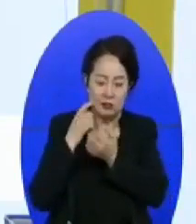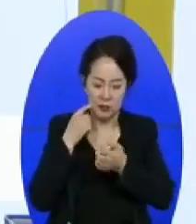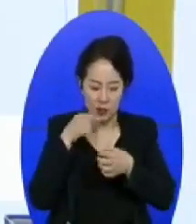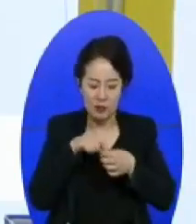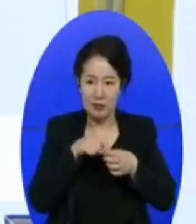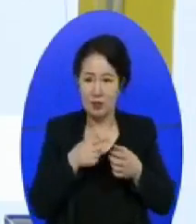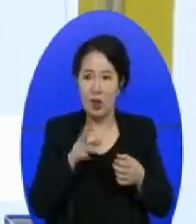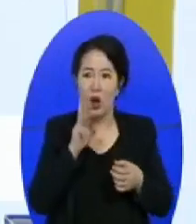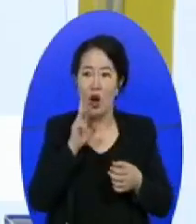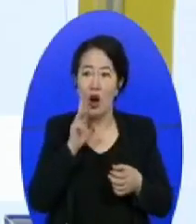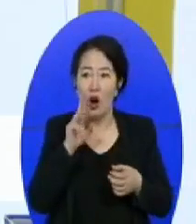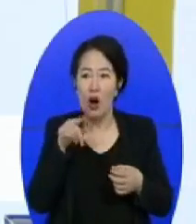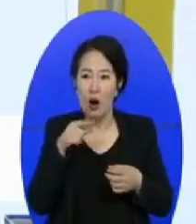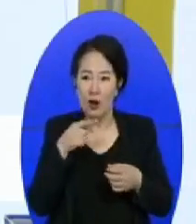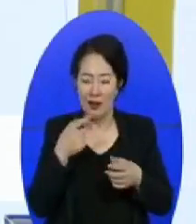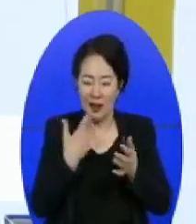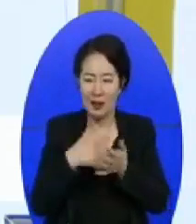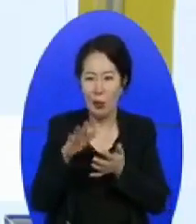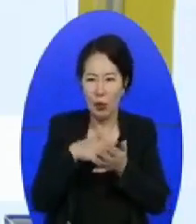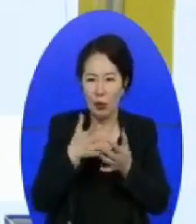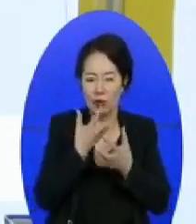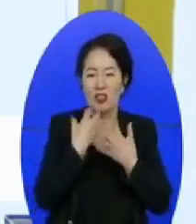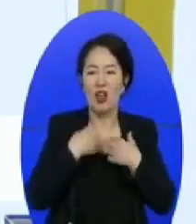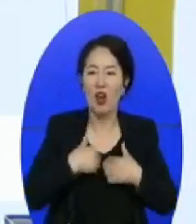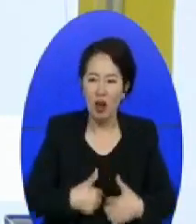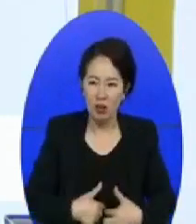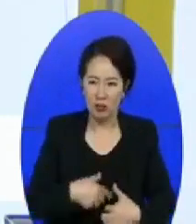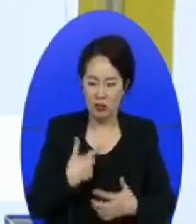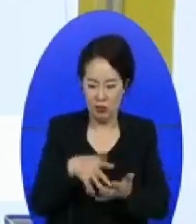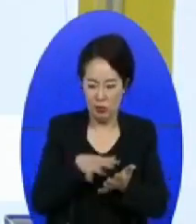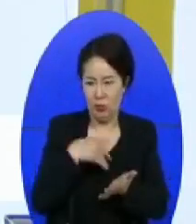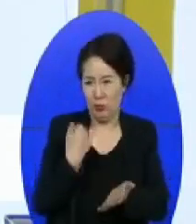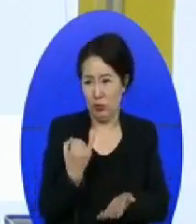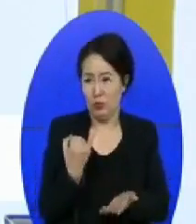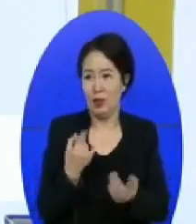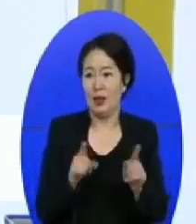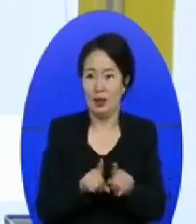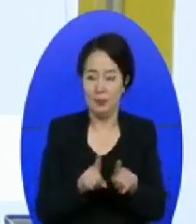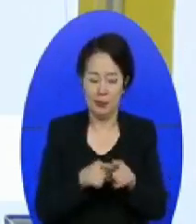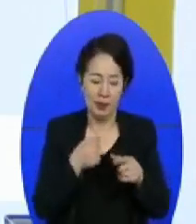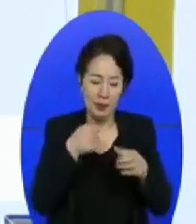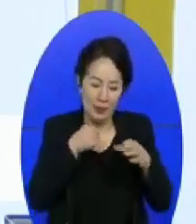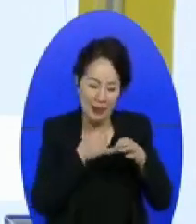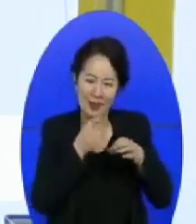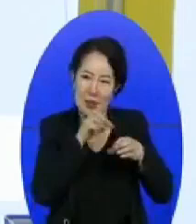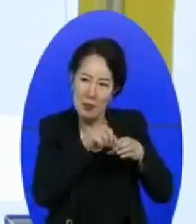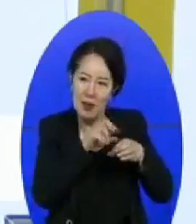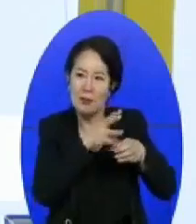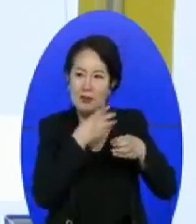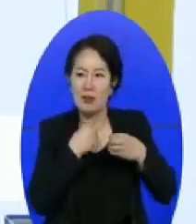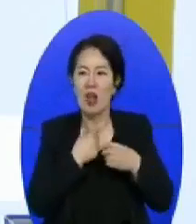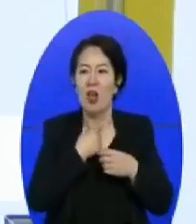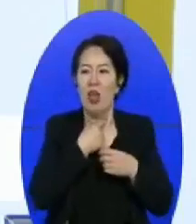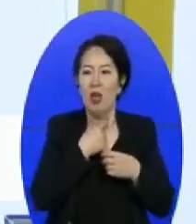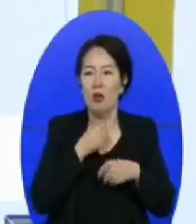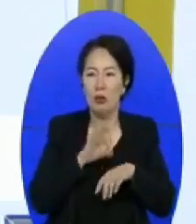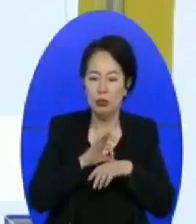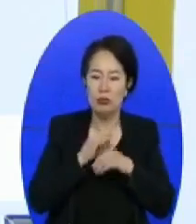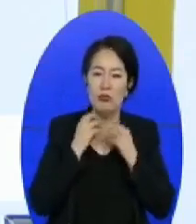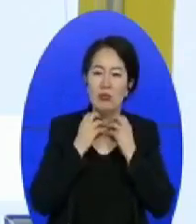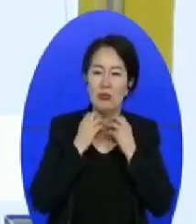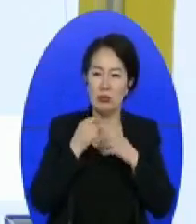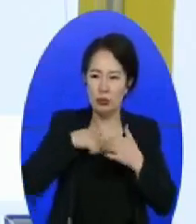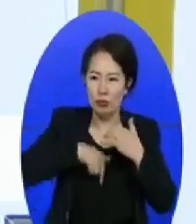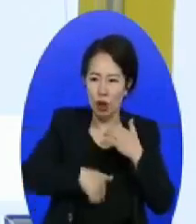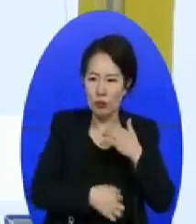нөгөө хоолт хүнсээ адилхан бохирдуулаад ходоод руугаа хийгээд байгаа хгүй юу. Инээсээ дамжраал нөгөө бактери маань гүйсэн булчирхаг өвдгөх, цаашлуулаад